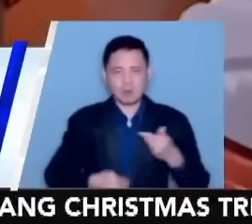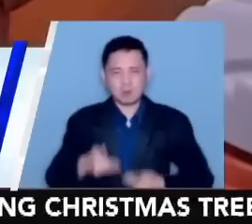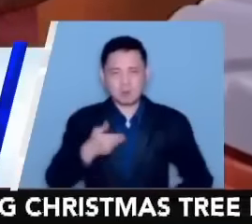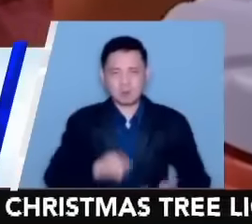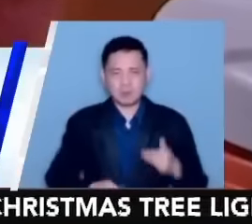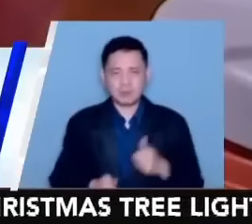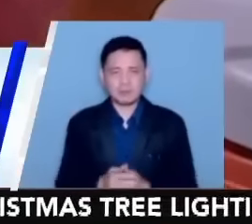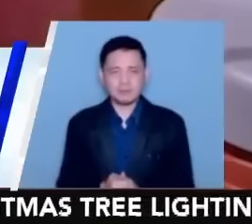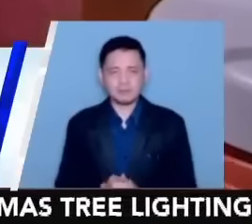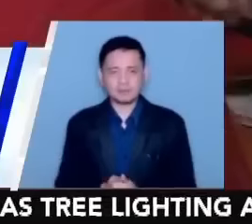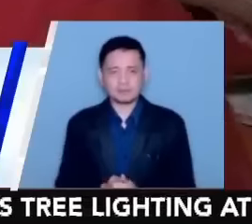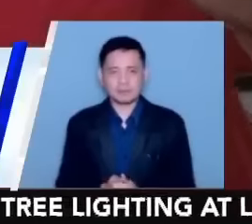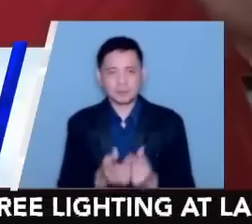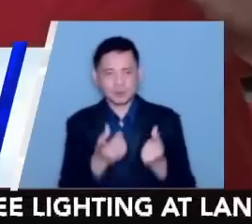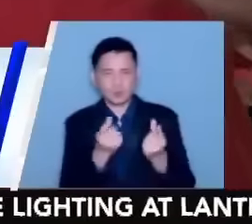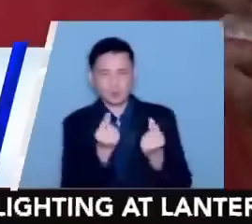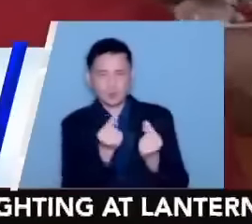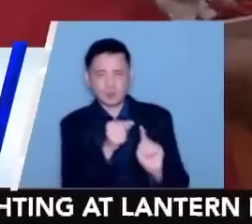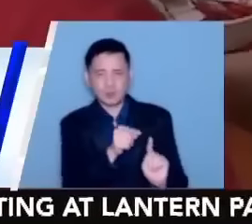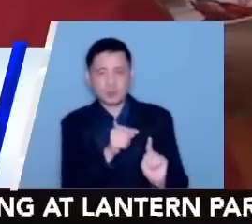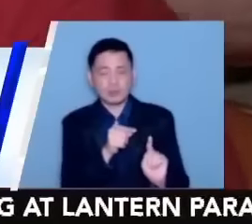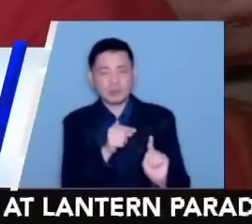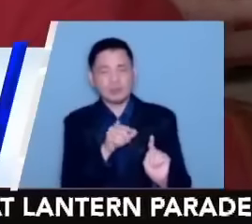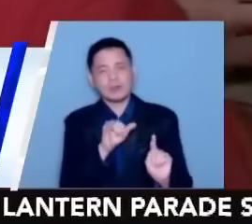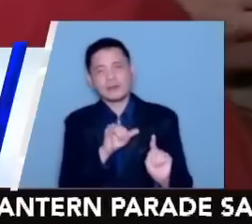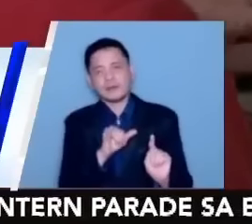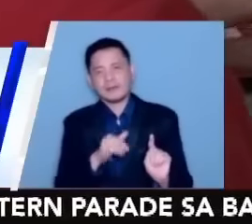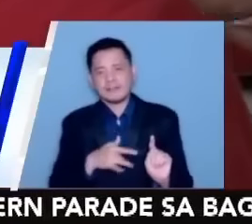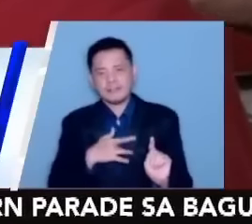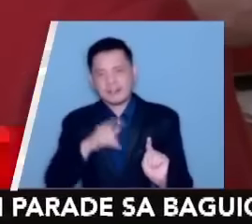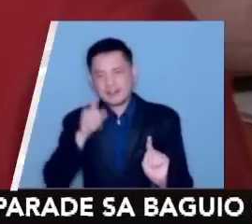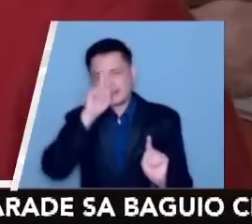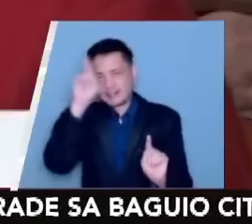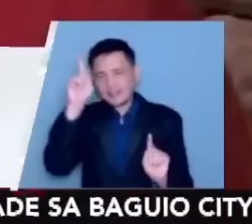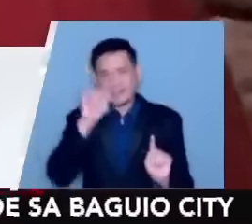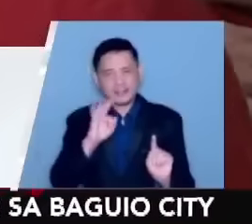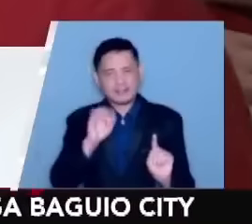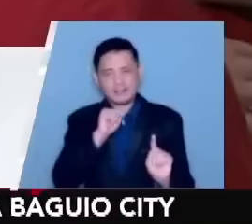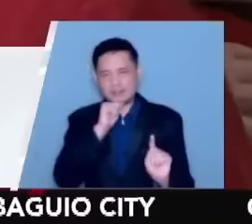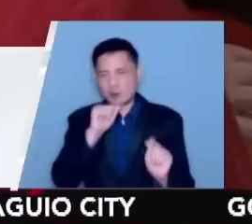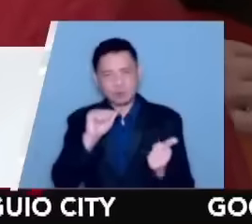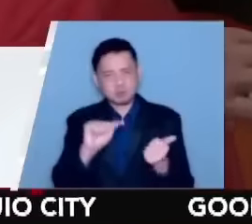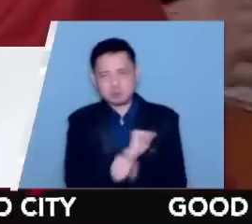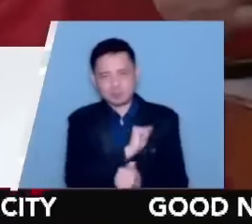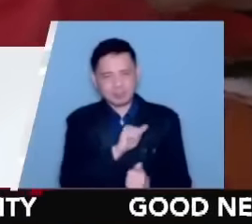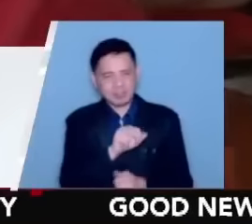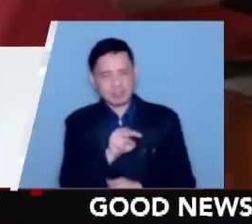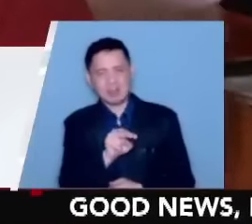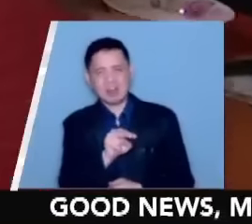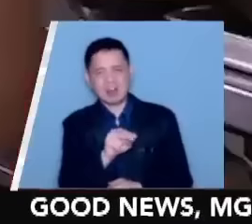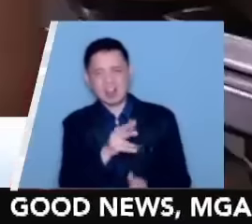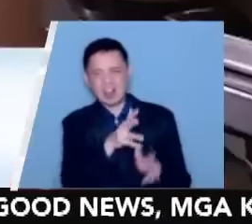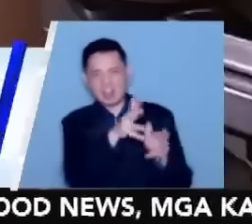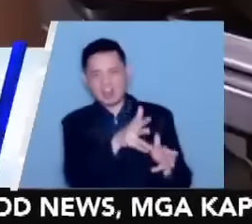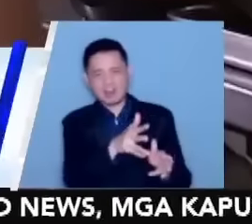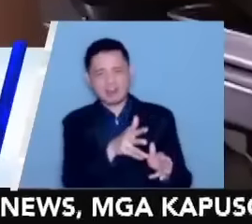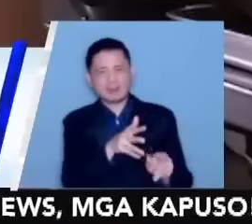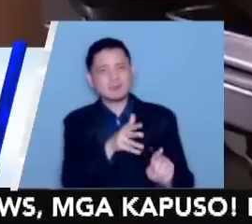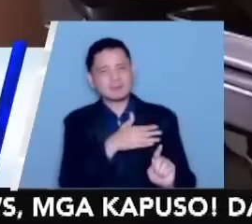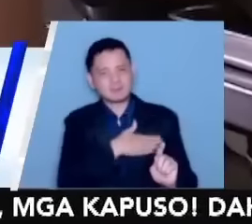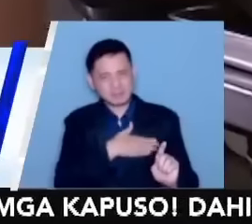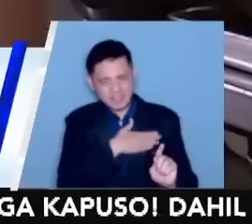may natitirang kanin. Ayoko po, nagagalit ako pag ninuubos. Sabi ko, pagkakain kayo yung kaya nyo lang ubusin.